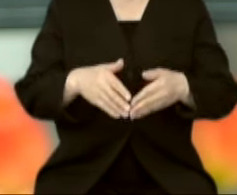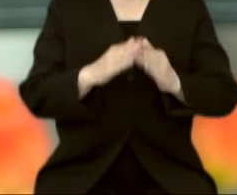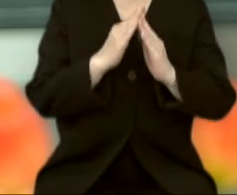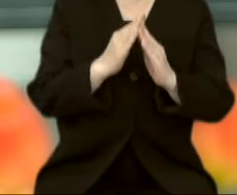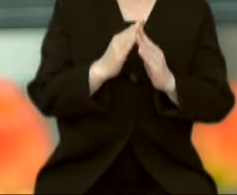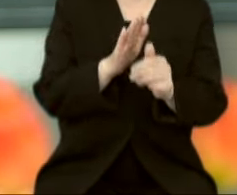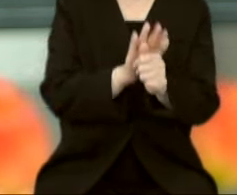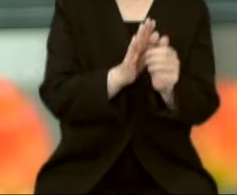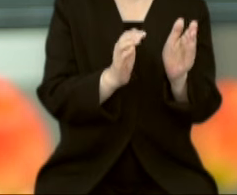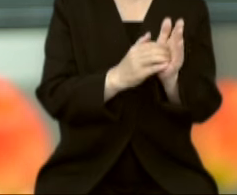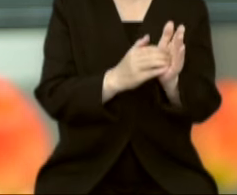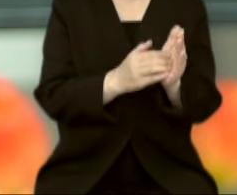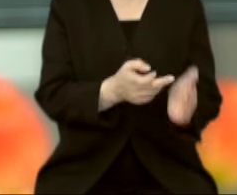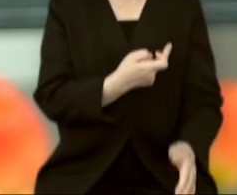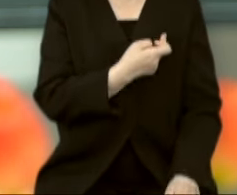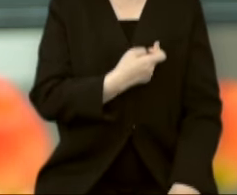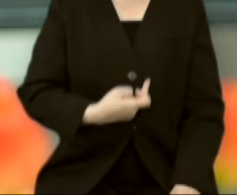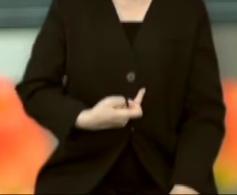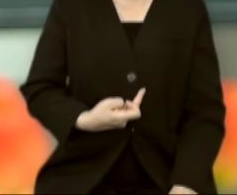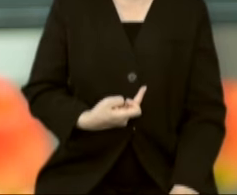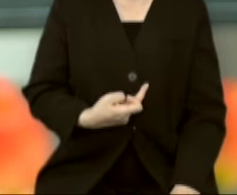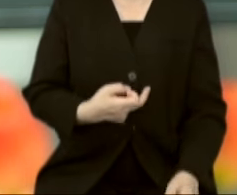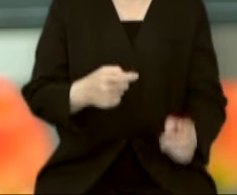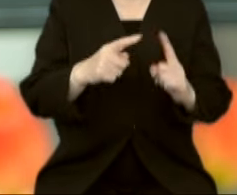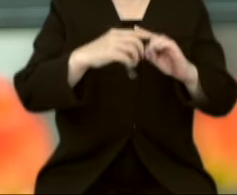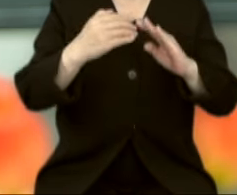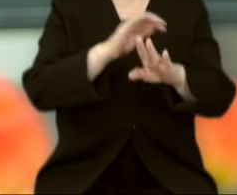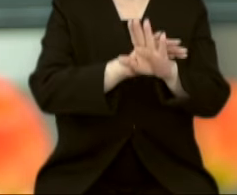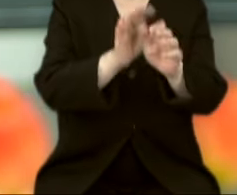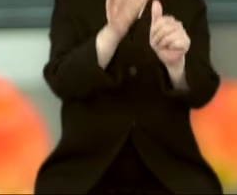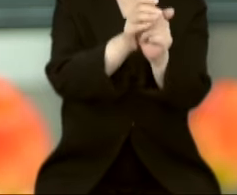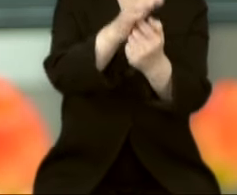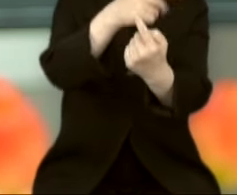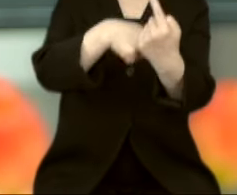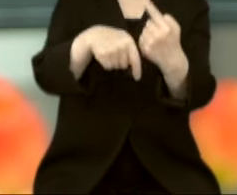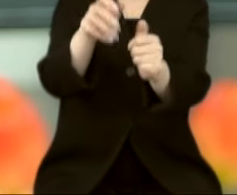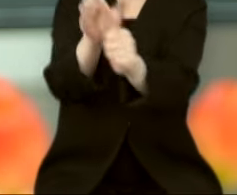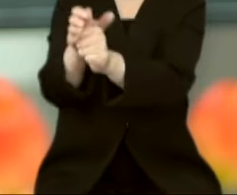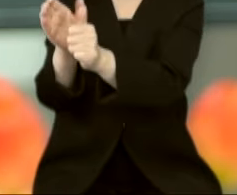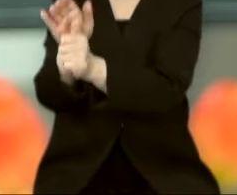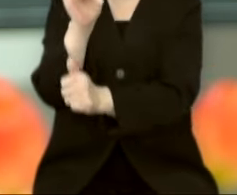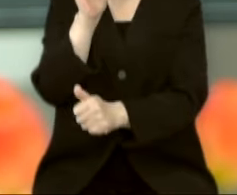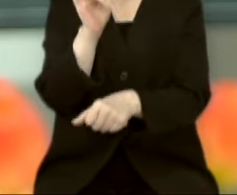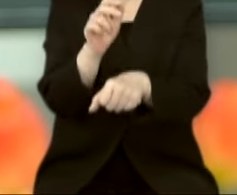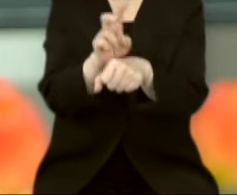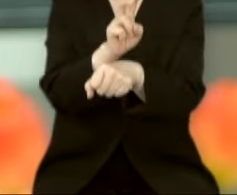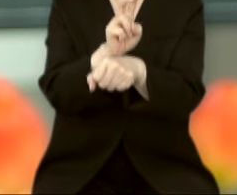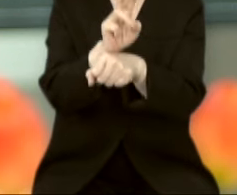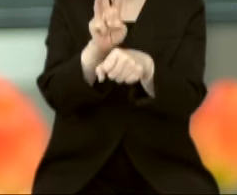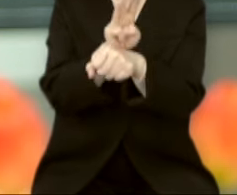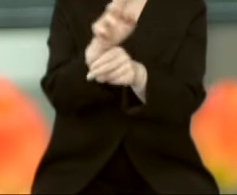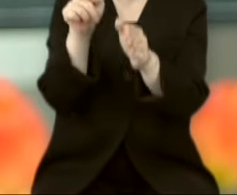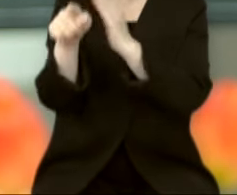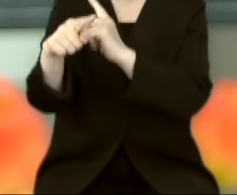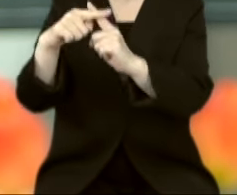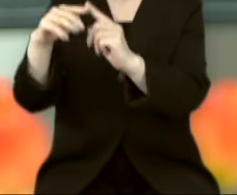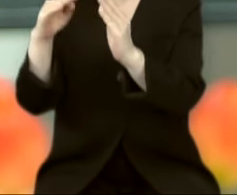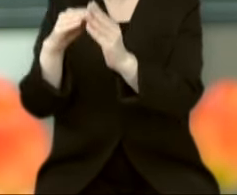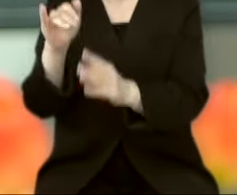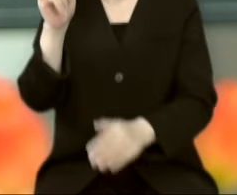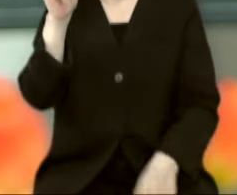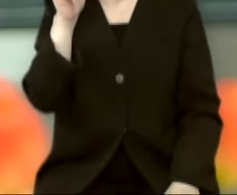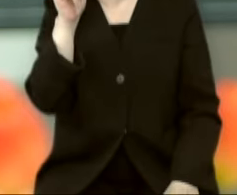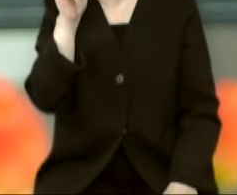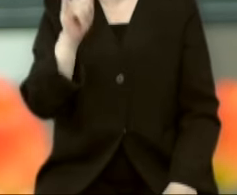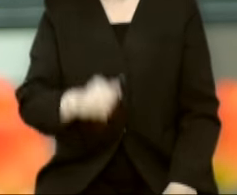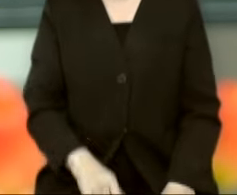있도록 해주시고 제자들이 이제 맡아서 이렇게 사역들을 잘 감당하니까 한 2시간, 3시간 가면 이제 교회가